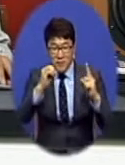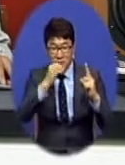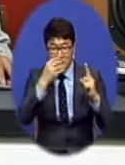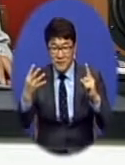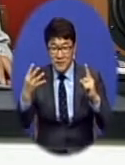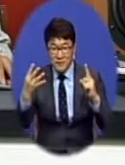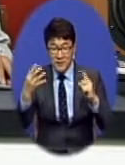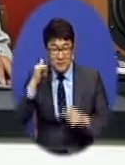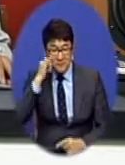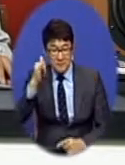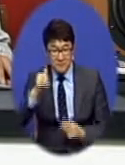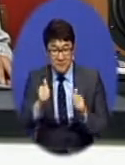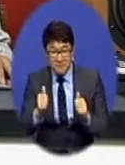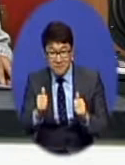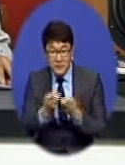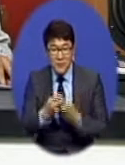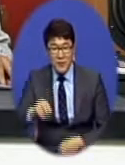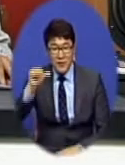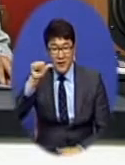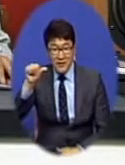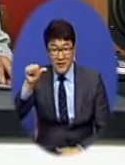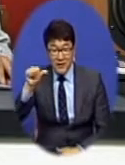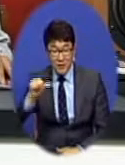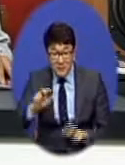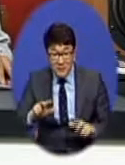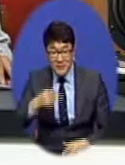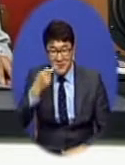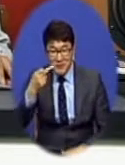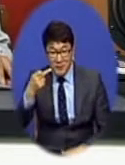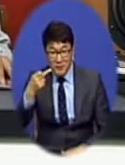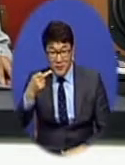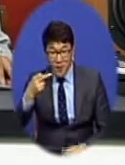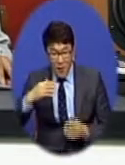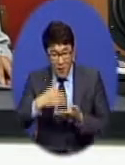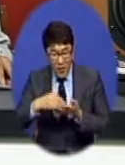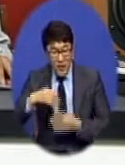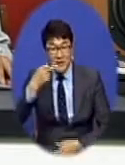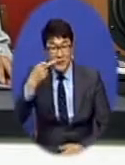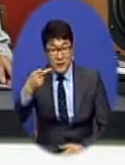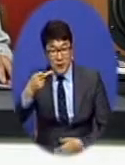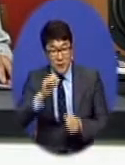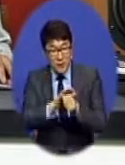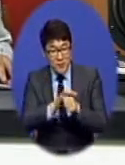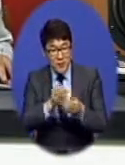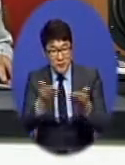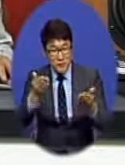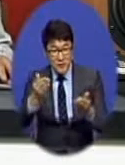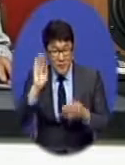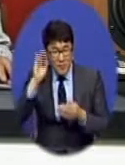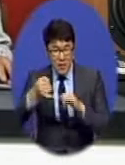ARS 060-608-1004 시청자 심사 5번 누르시고 맹태열님의 번호 참가 번호 12번을 누르신 후에